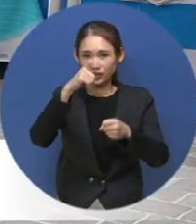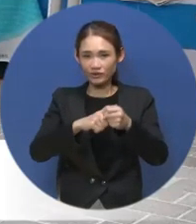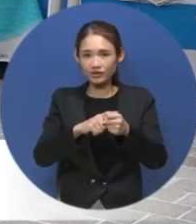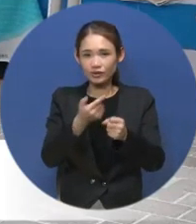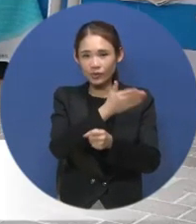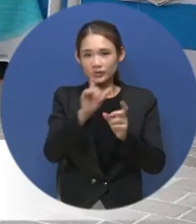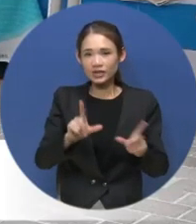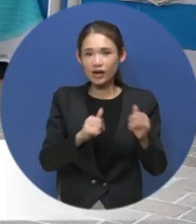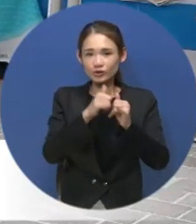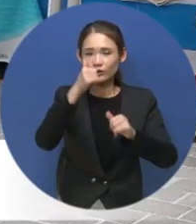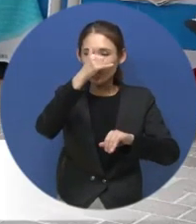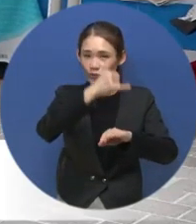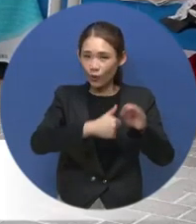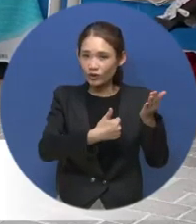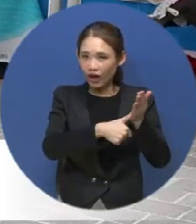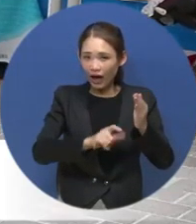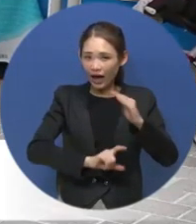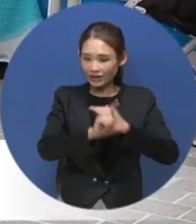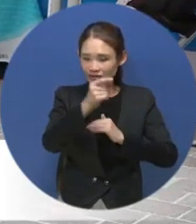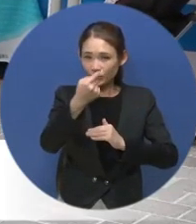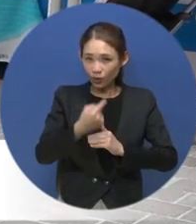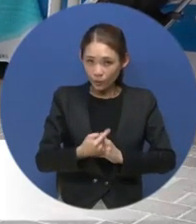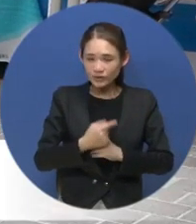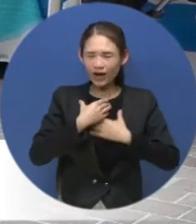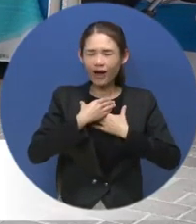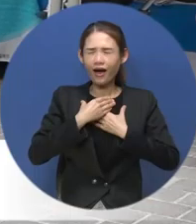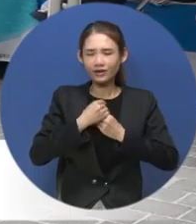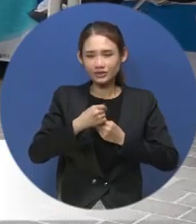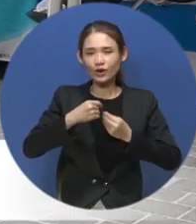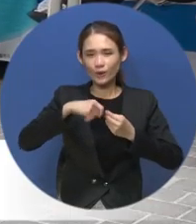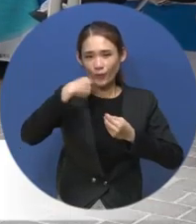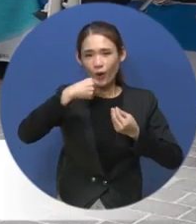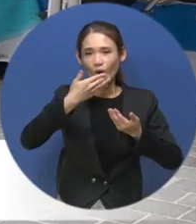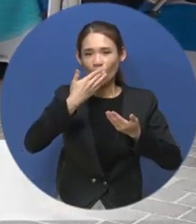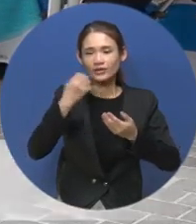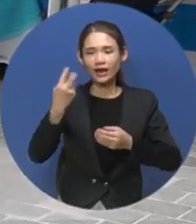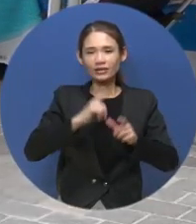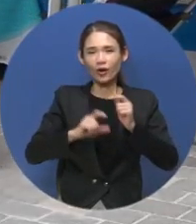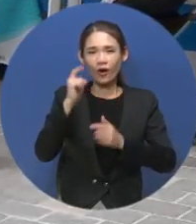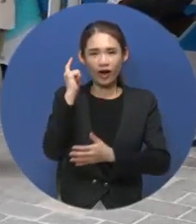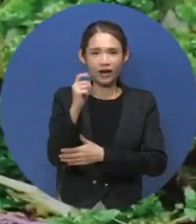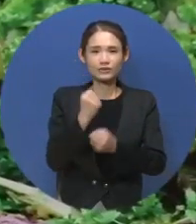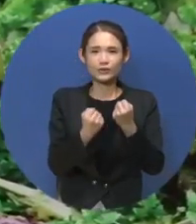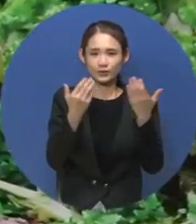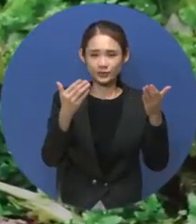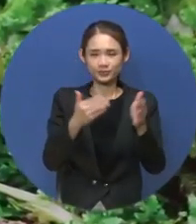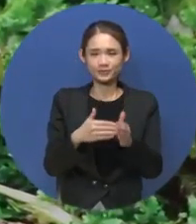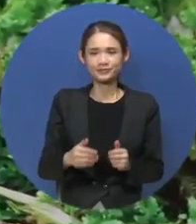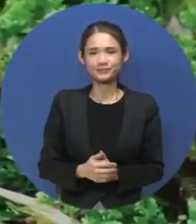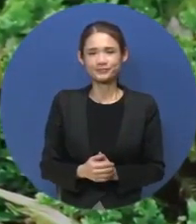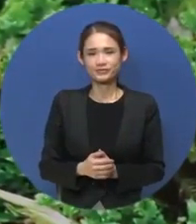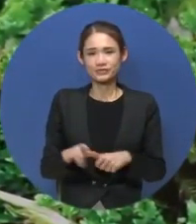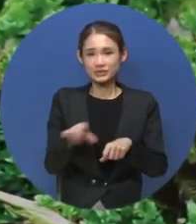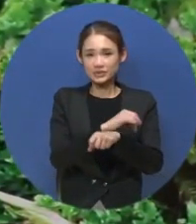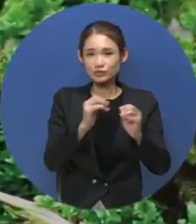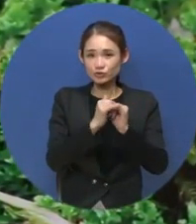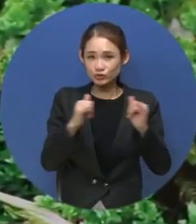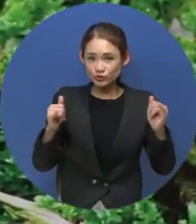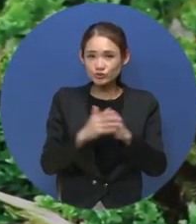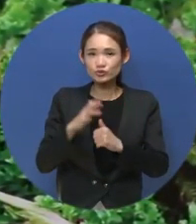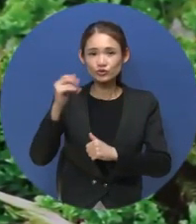안전하고 신선한 먹거리입니다. 특히 제철을 쓰지 않습니다. 여러분 아시죠? 채소는 하루 진열하고 2일